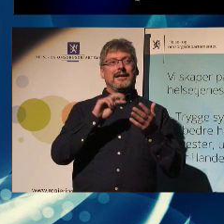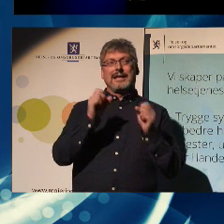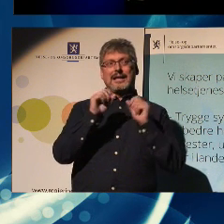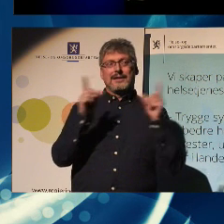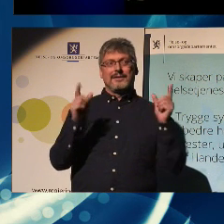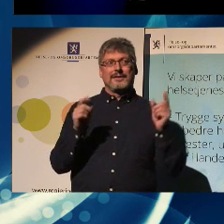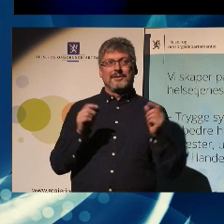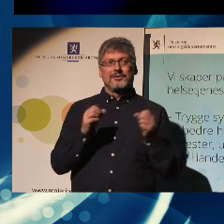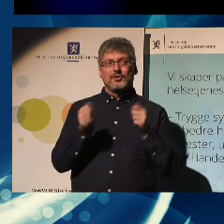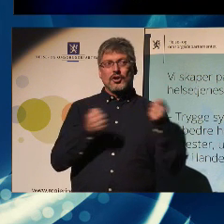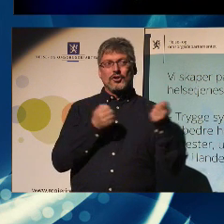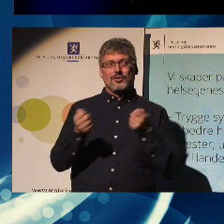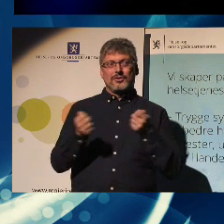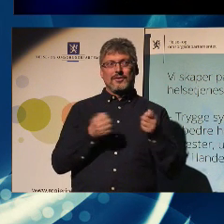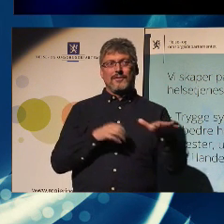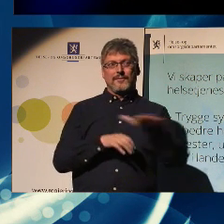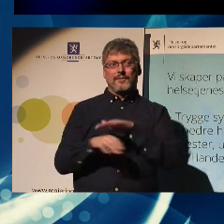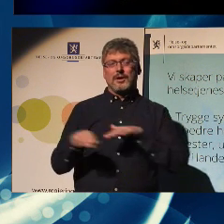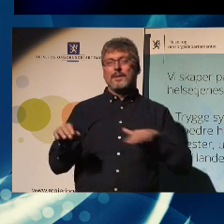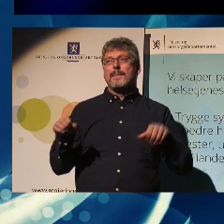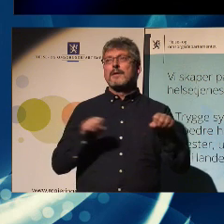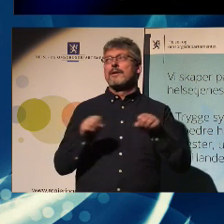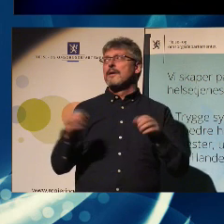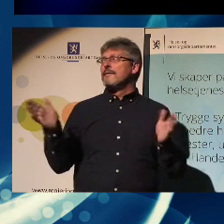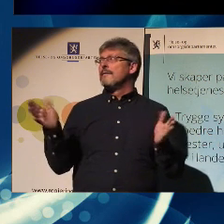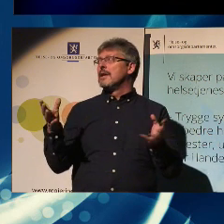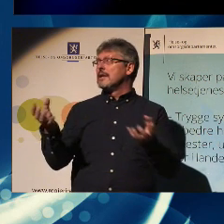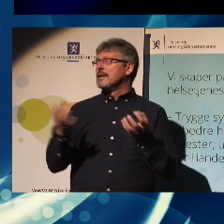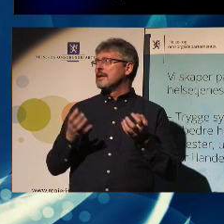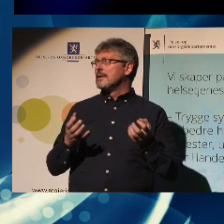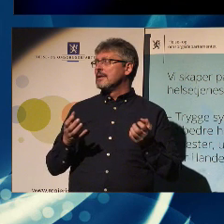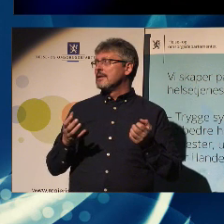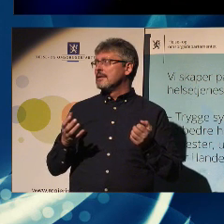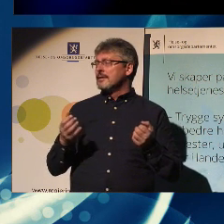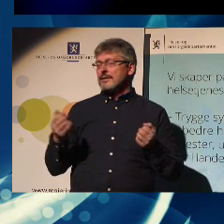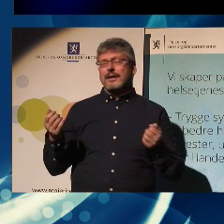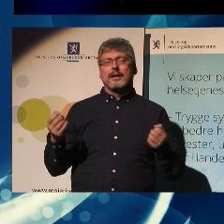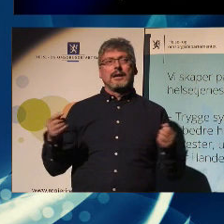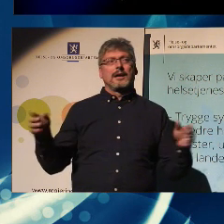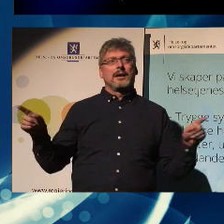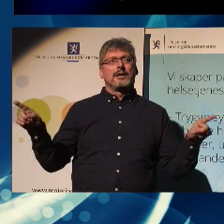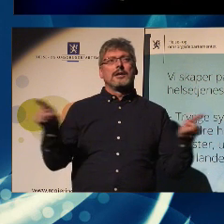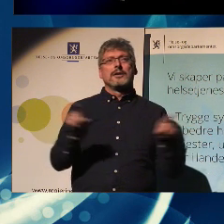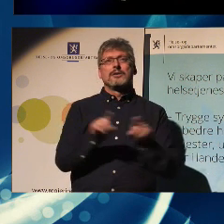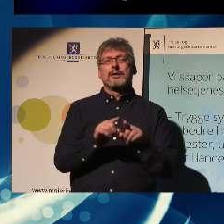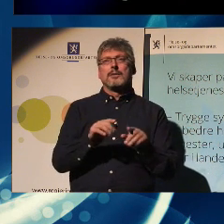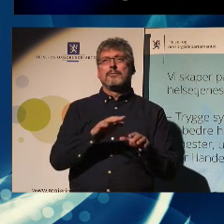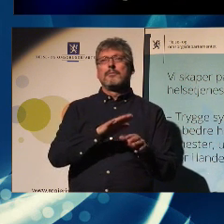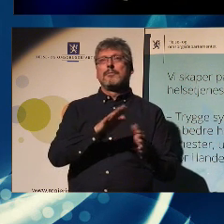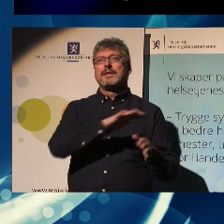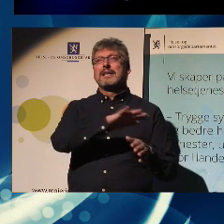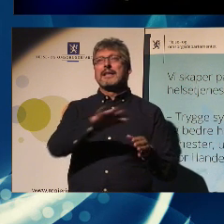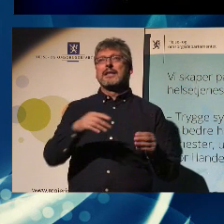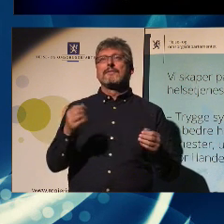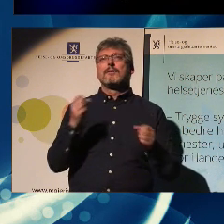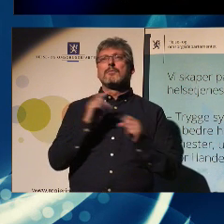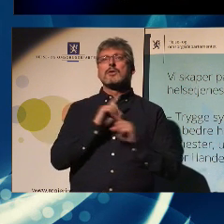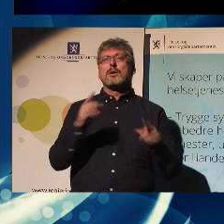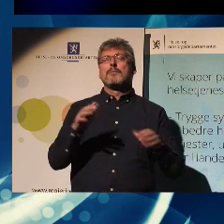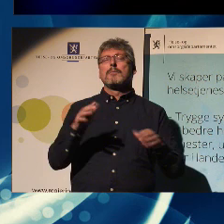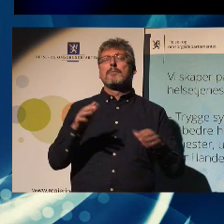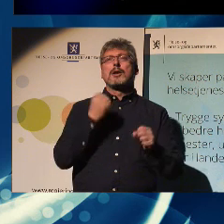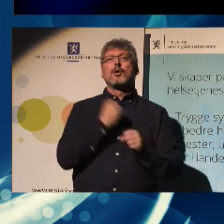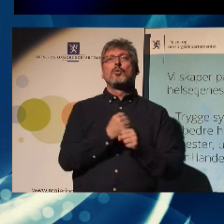Vi trenger samordning på en helt annen måte. Vi må nødt til å skape mer